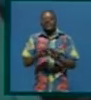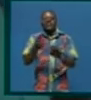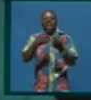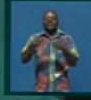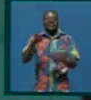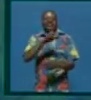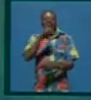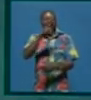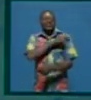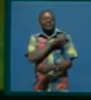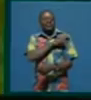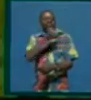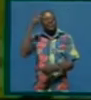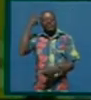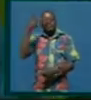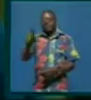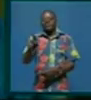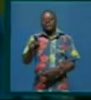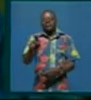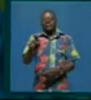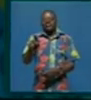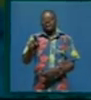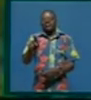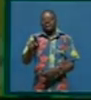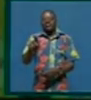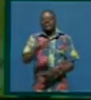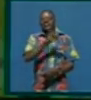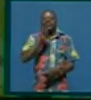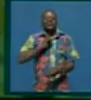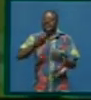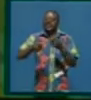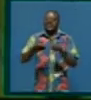père de Rama. Et tu fais quoi chez moi? Je suis l'ami de Rama.